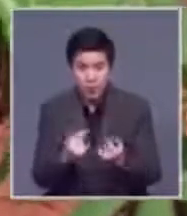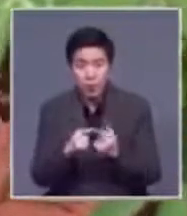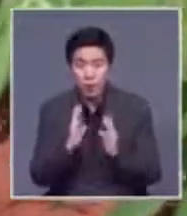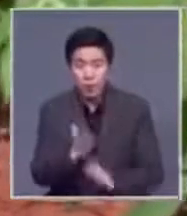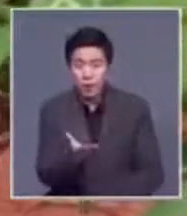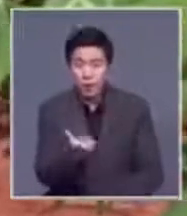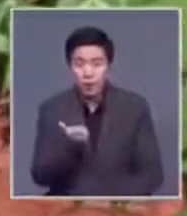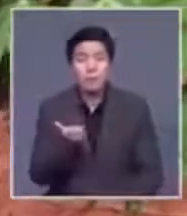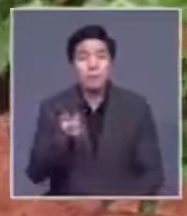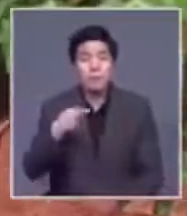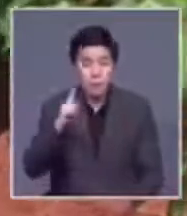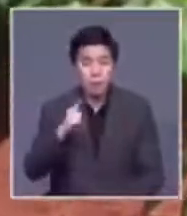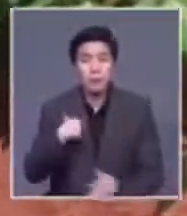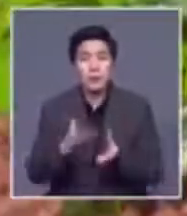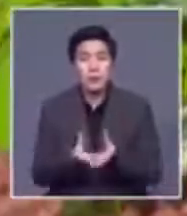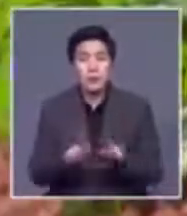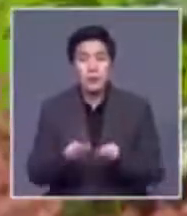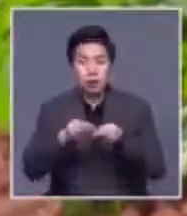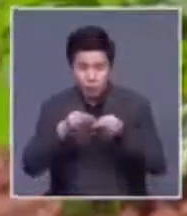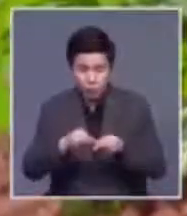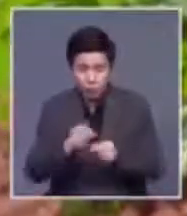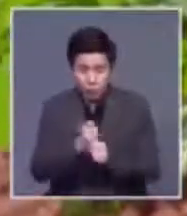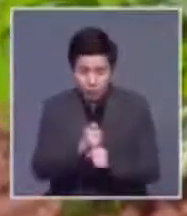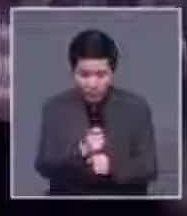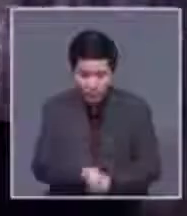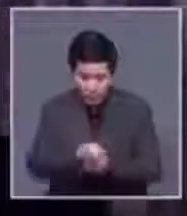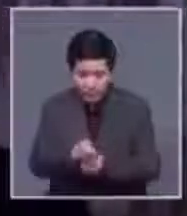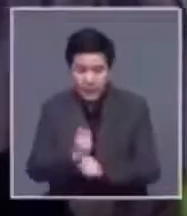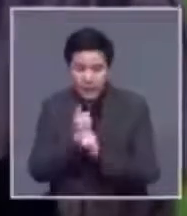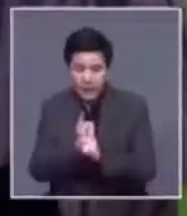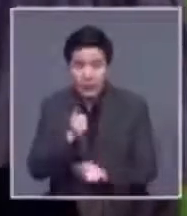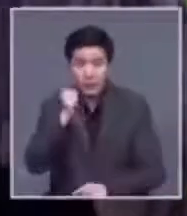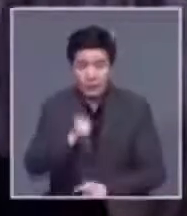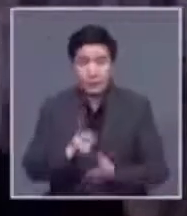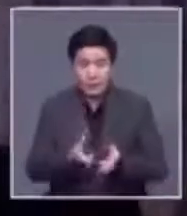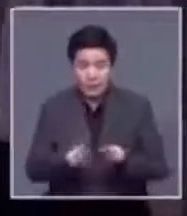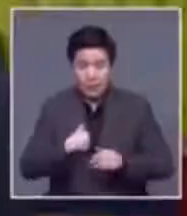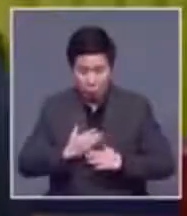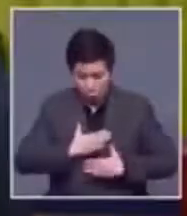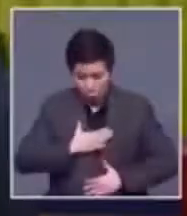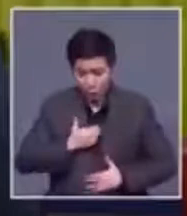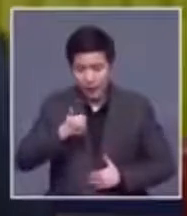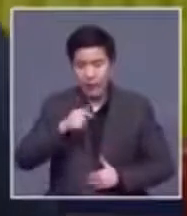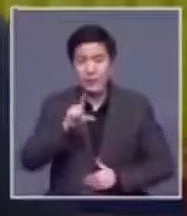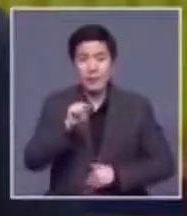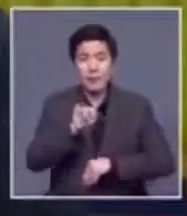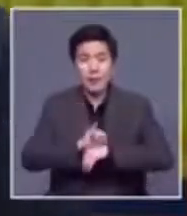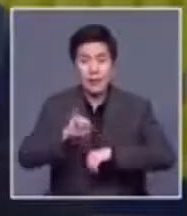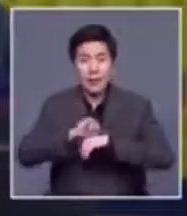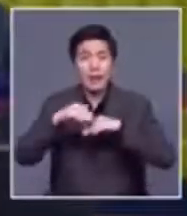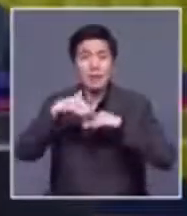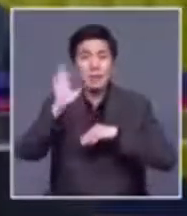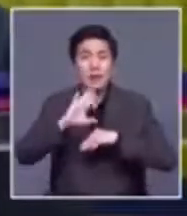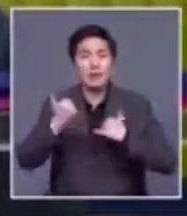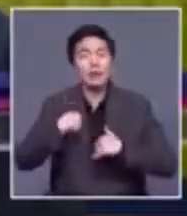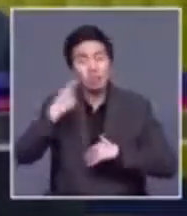ได้รับประโยชน์จะได้มีที่ดินเฉพาะทำการเกษตรตามจริงแต่ไม่เกินคนละ20ไร ่เลยว่าเออมันก็เป็นโอกาสหนึ่